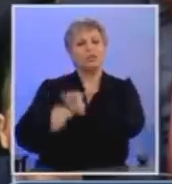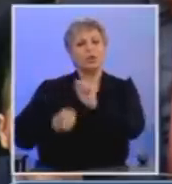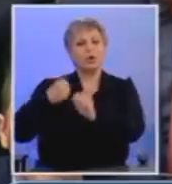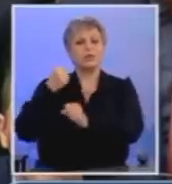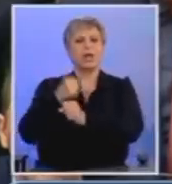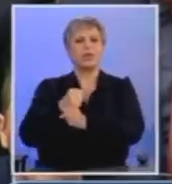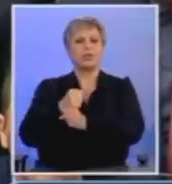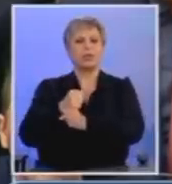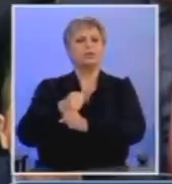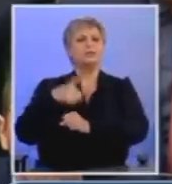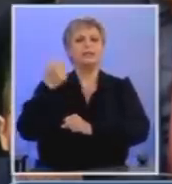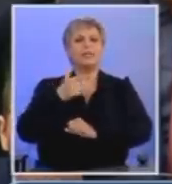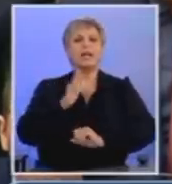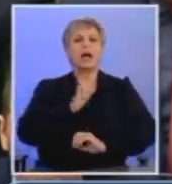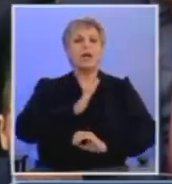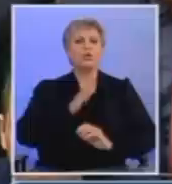τον οποίο